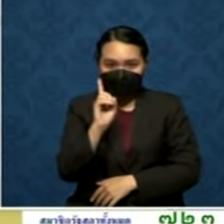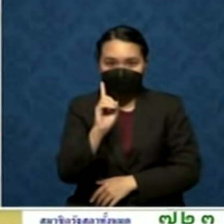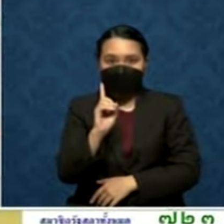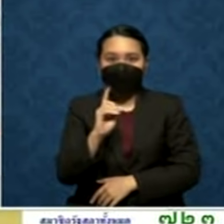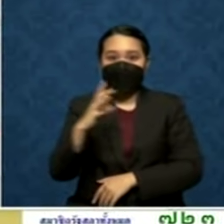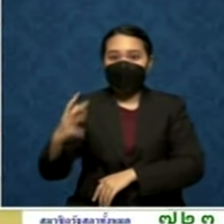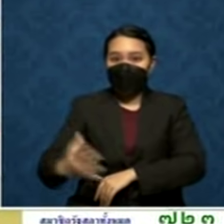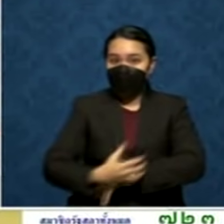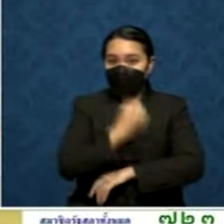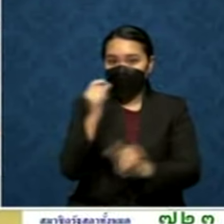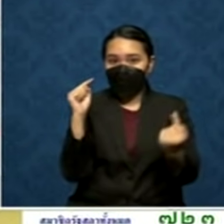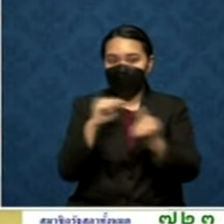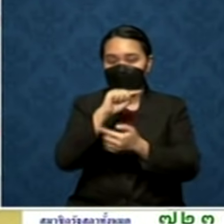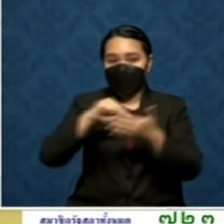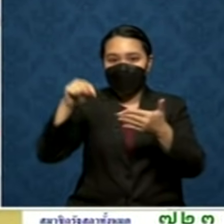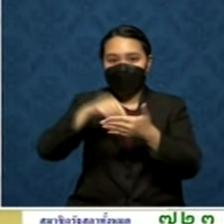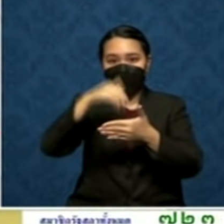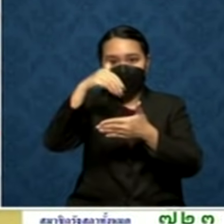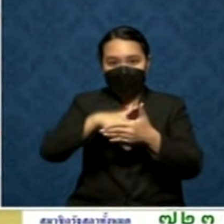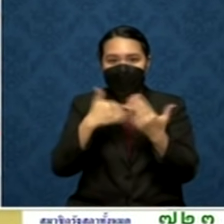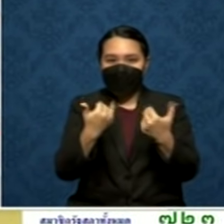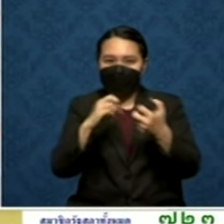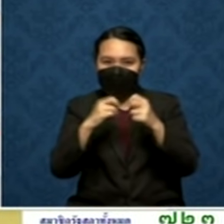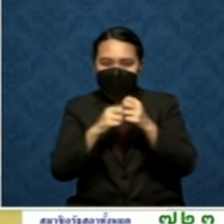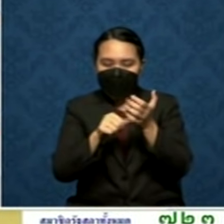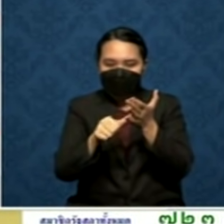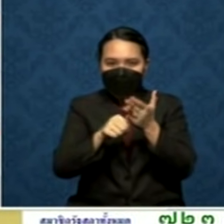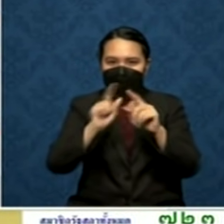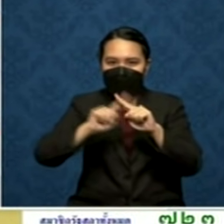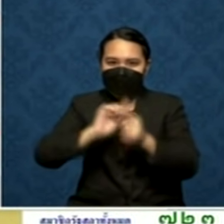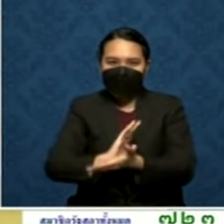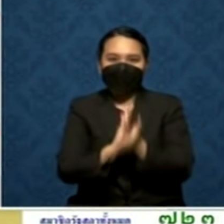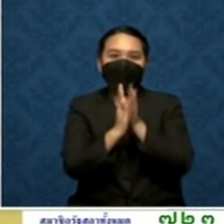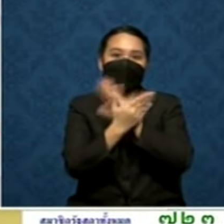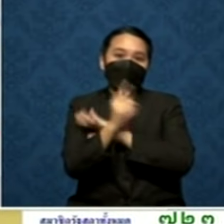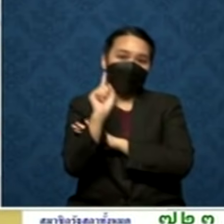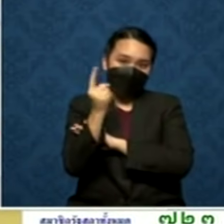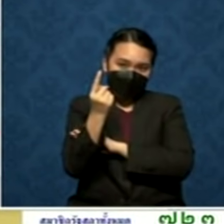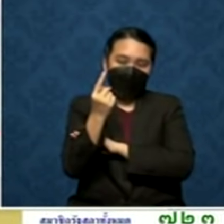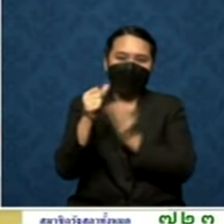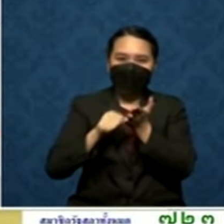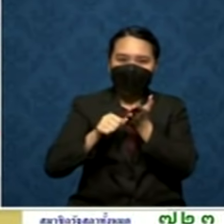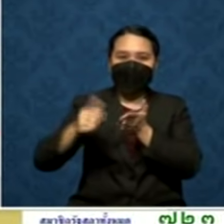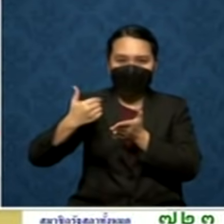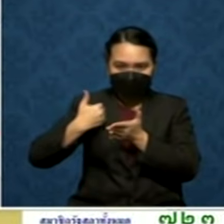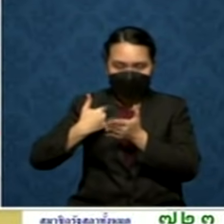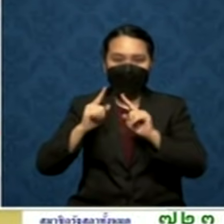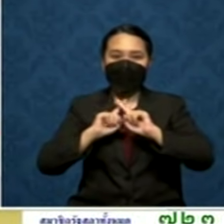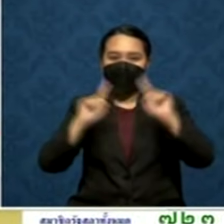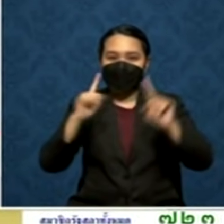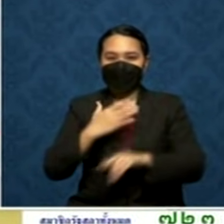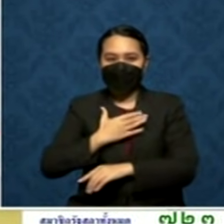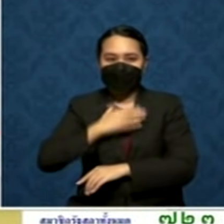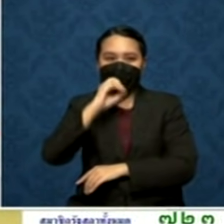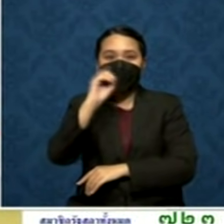มาจากการเลือกตั้งก็ยังมีปัญหาที่ต้องแก้ไขปรับปรุงอีกหลากหลายมากมายแต่สิ่งที่ผมอยากจะบอกก็คือ